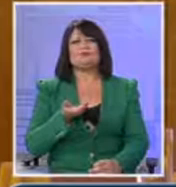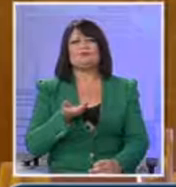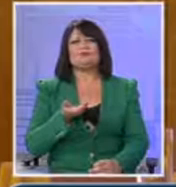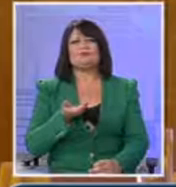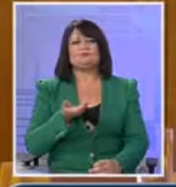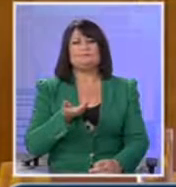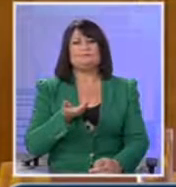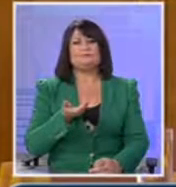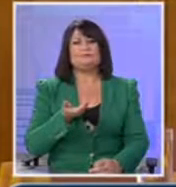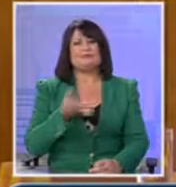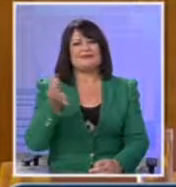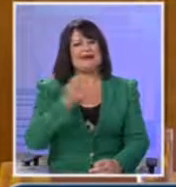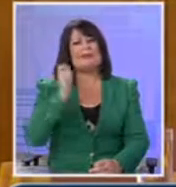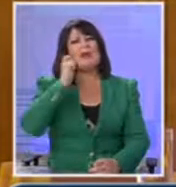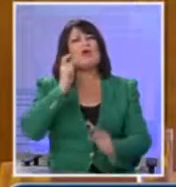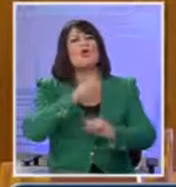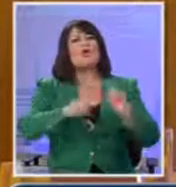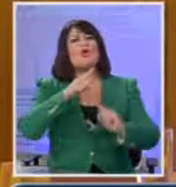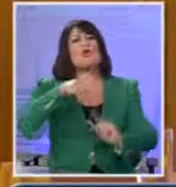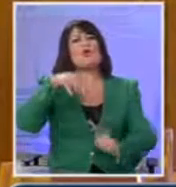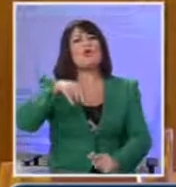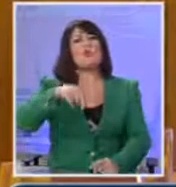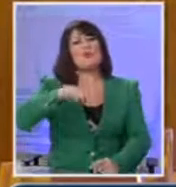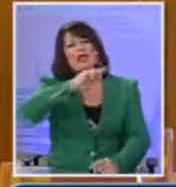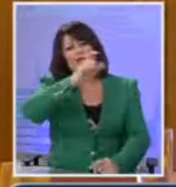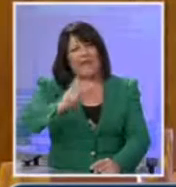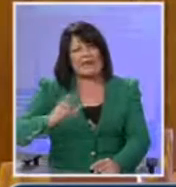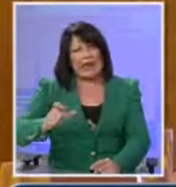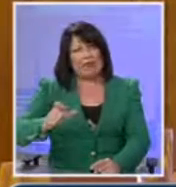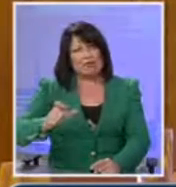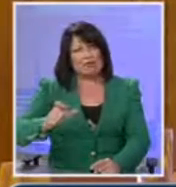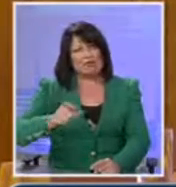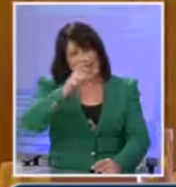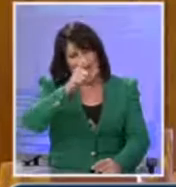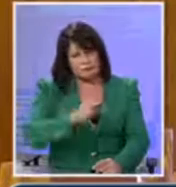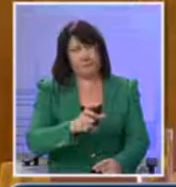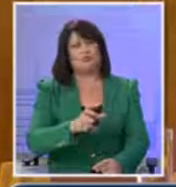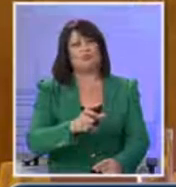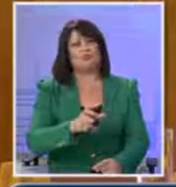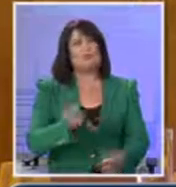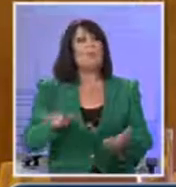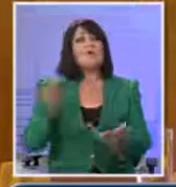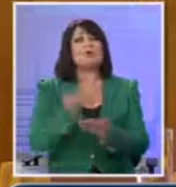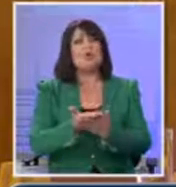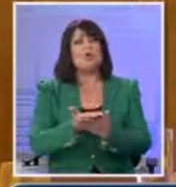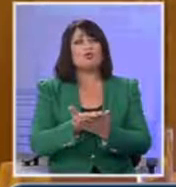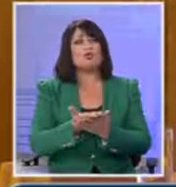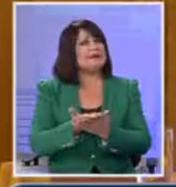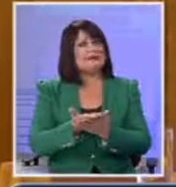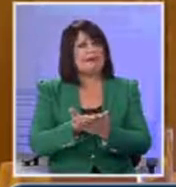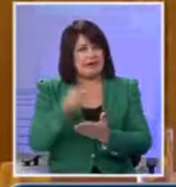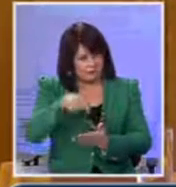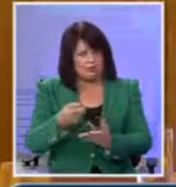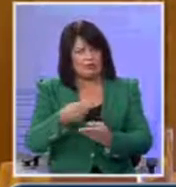στον κύριο, δεν το είπε με το όνομά του, στον κύριο Πάντογον από την Ιταλία, ο οποίος έχει προτείνει και έχει καταθέσει αυτή